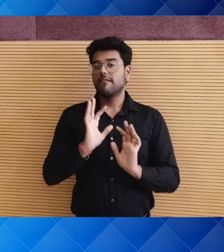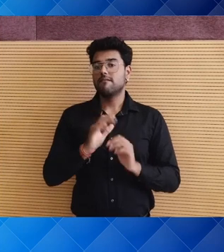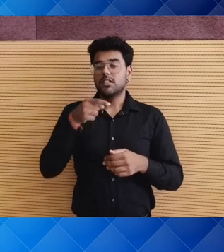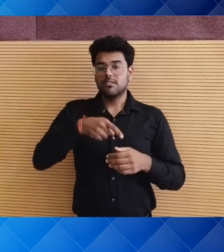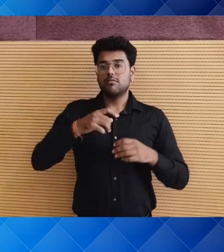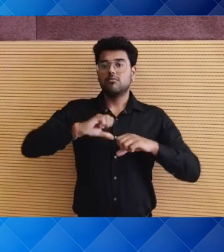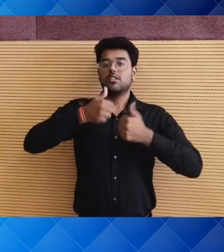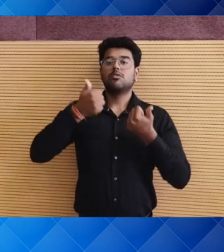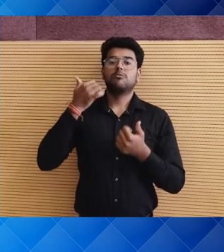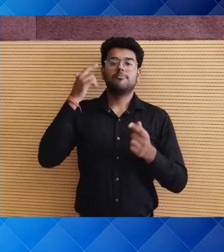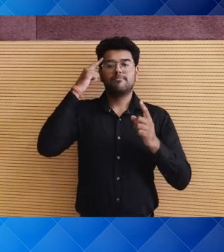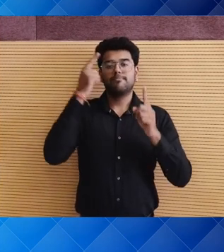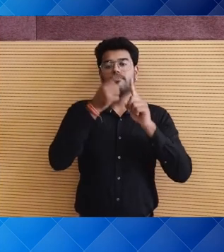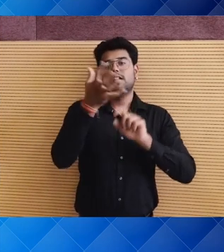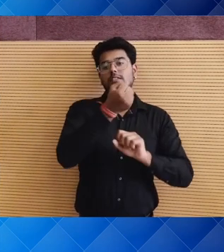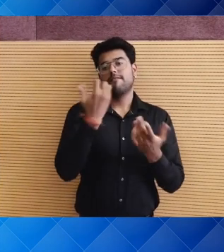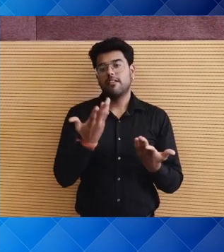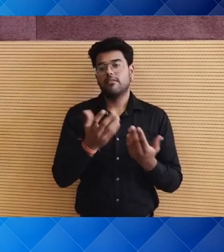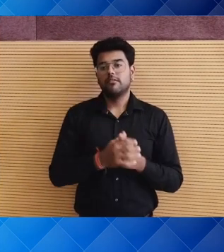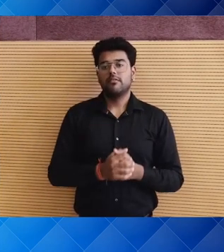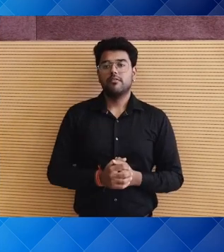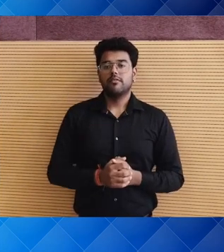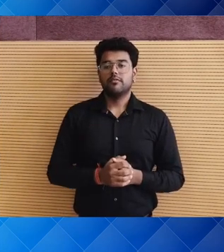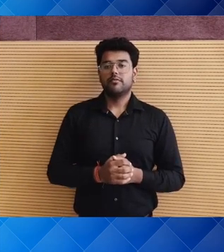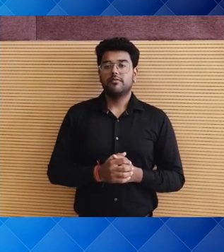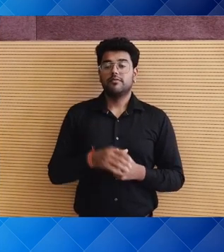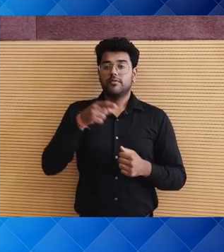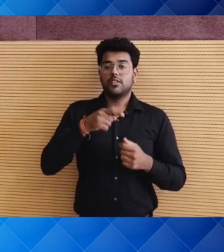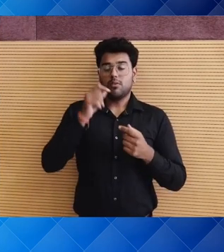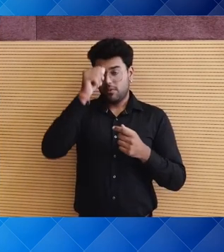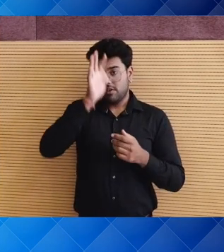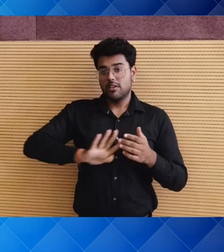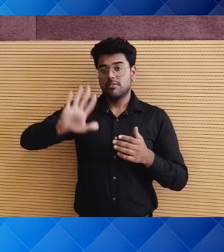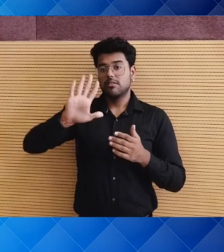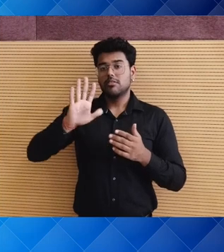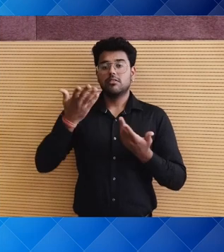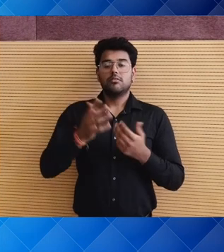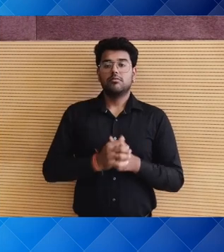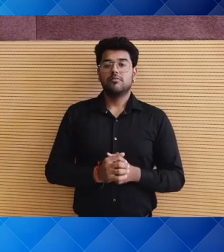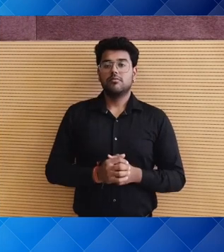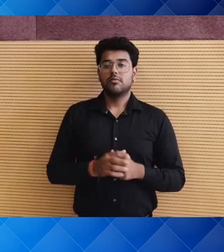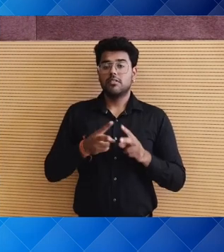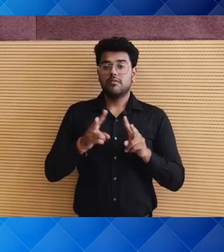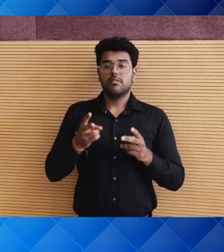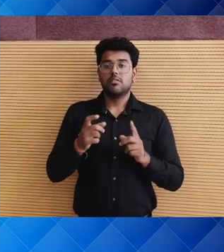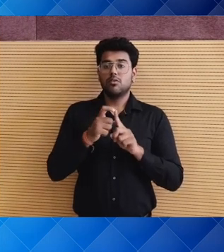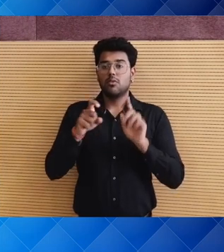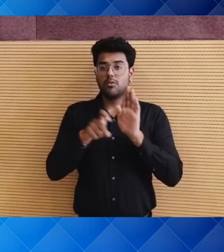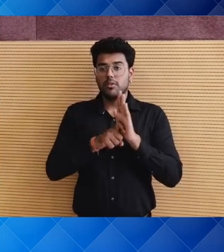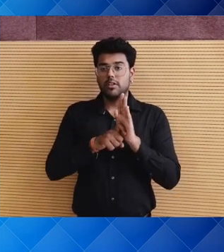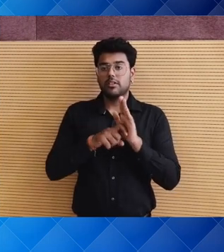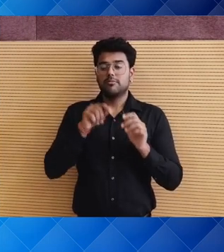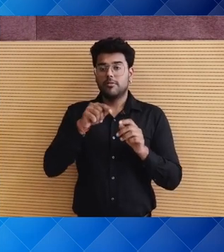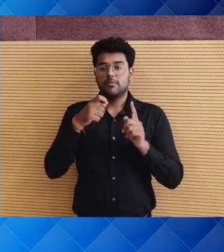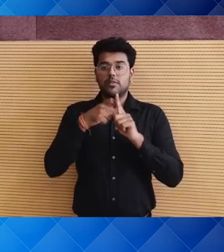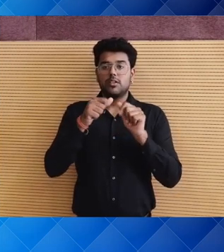प्राप्त की है, ऐसे देश की अनोखा धरोहर डॉक्टर कस्तूरी